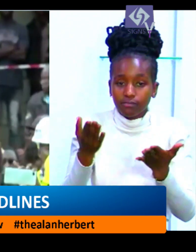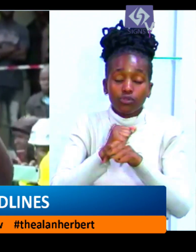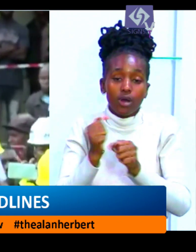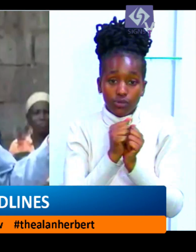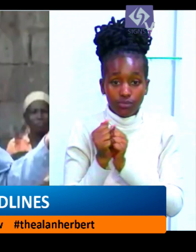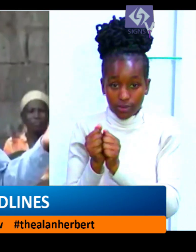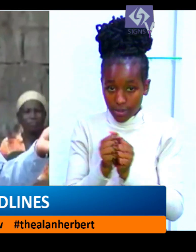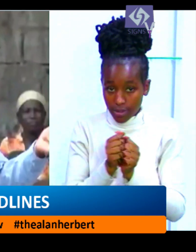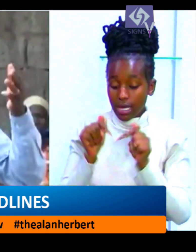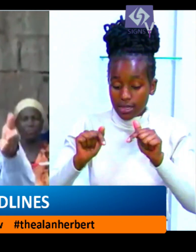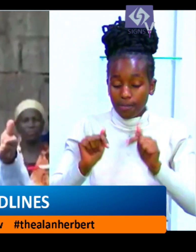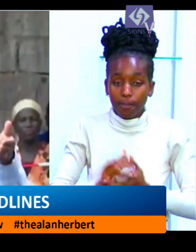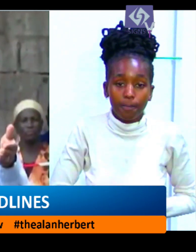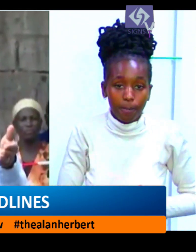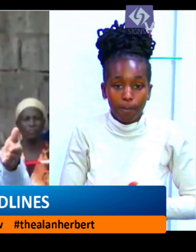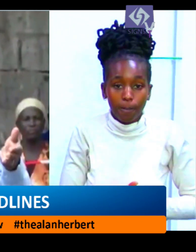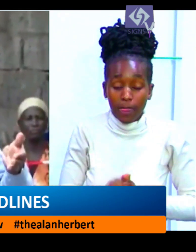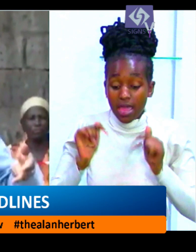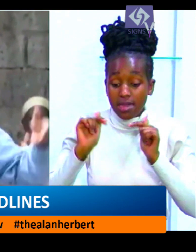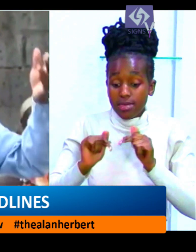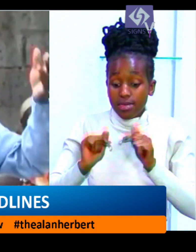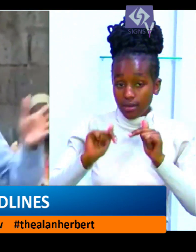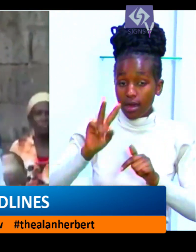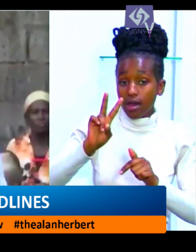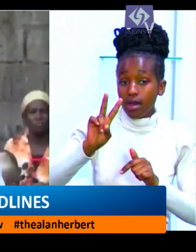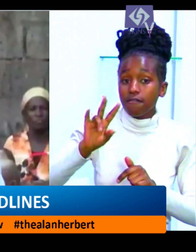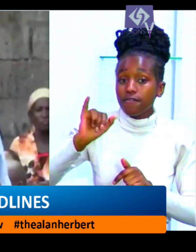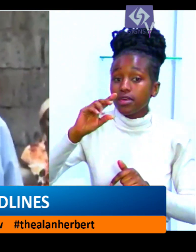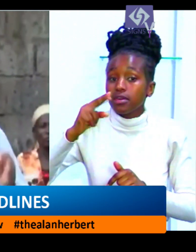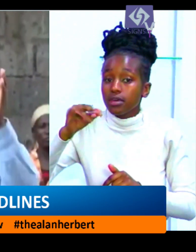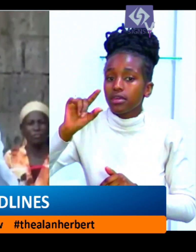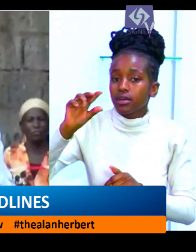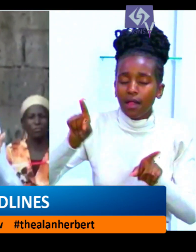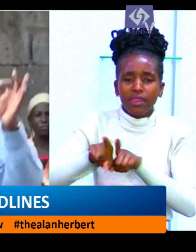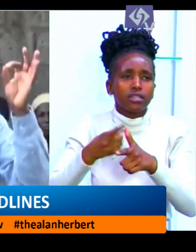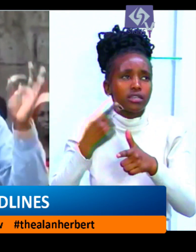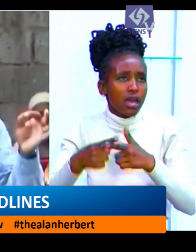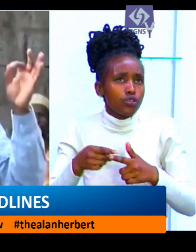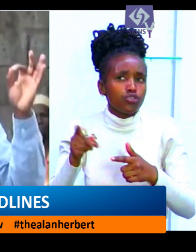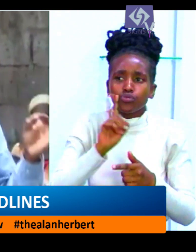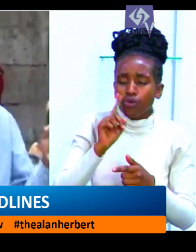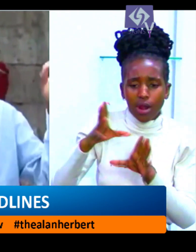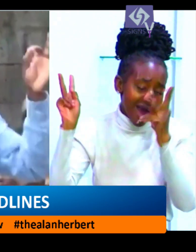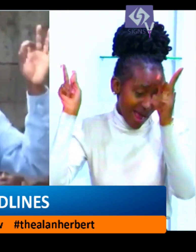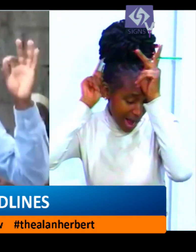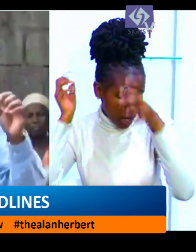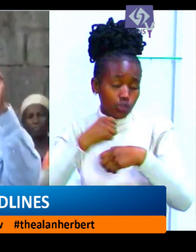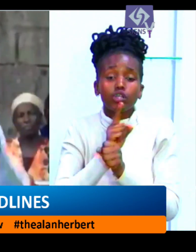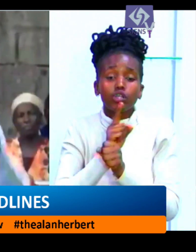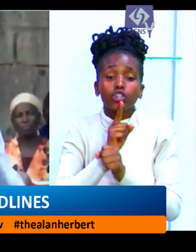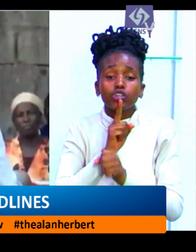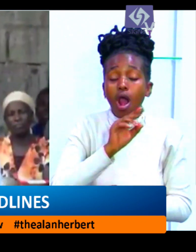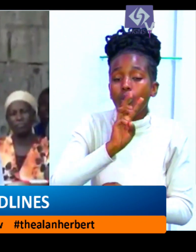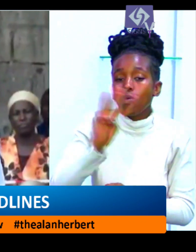ambayo tumetoka sahizi. Tumekubaliana ya kwamba tutatoa ardi ya serekali kuzalisha mbegu ya